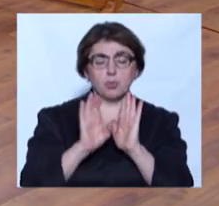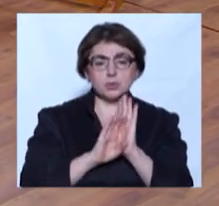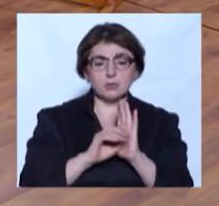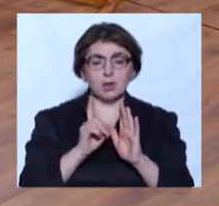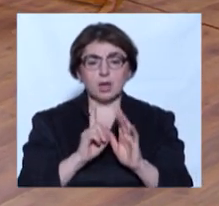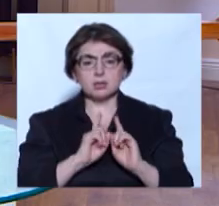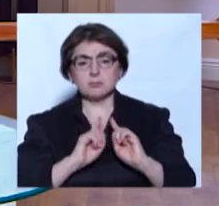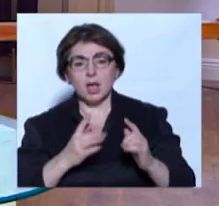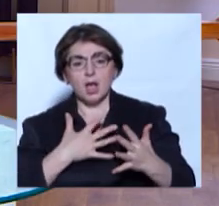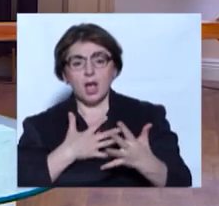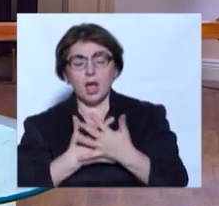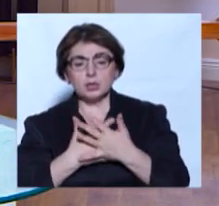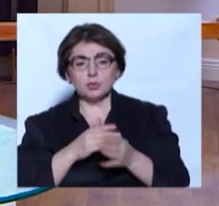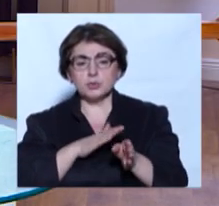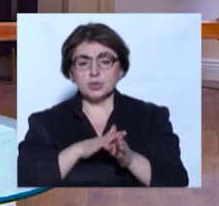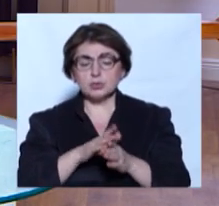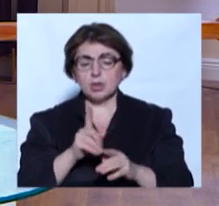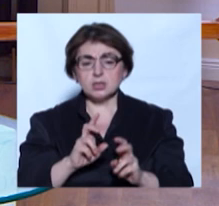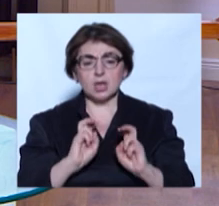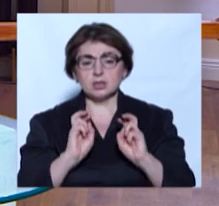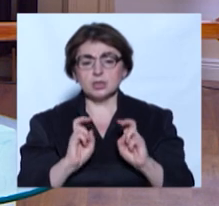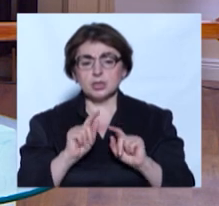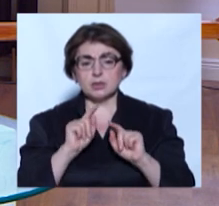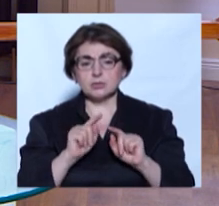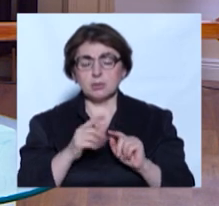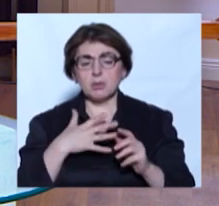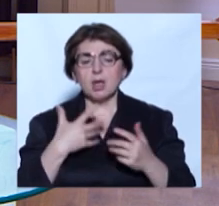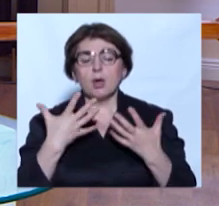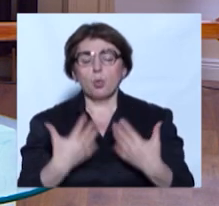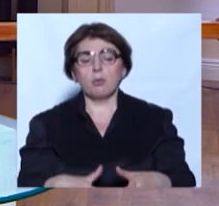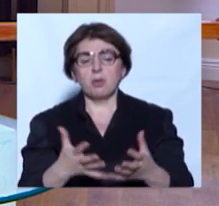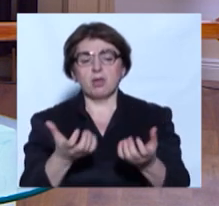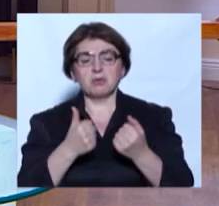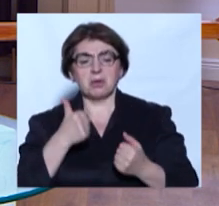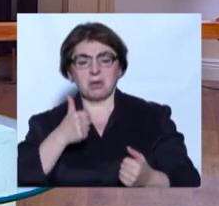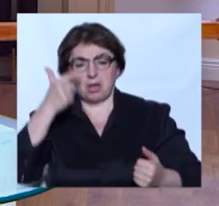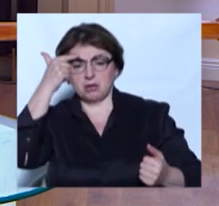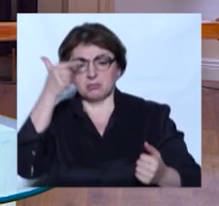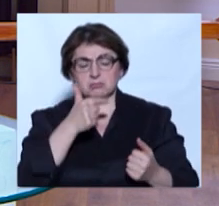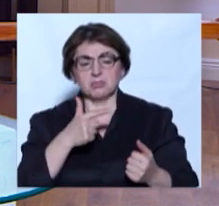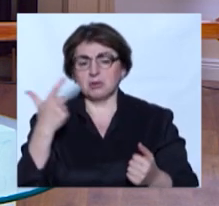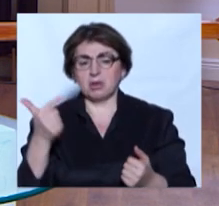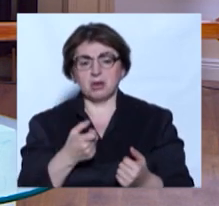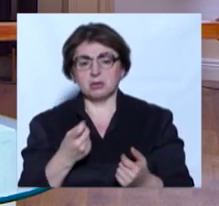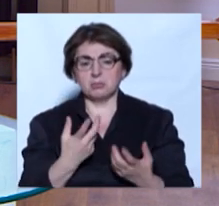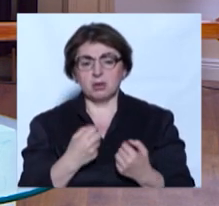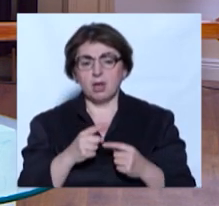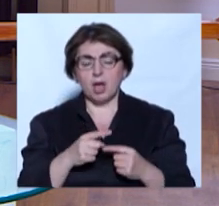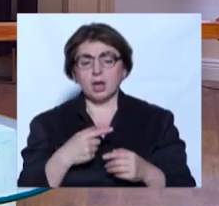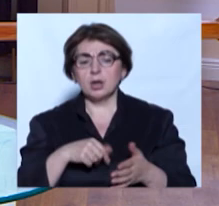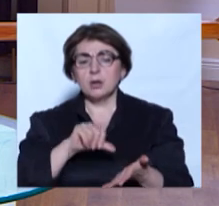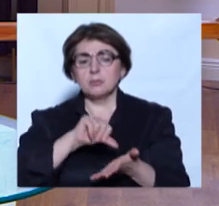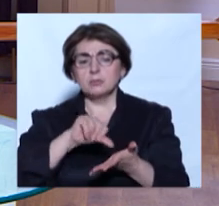რაღაცა გარკვეული აქტივობების შესრულება, რა თქმა უნდა, არ ნიშნავს იმას, რომ მე ვიღებ ძალიან კარგ და ხარისხიან განათლებას. აქ ძალიან დიდი როლი